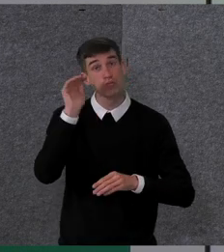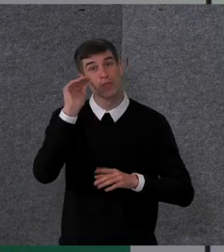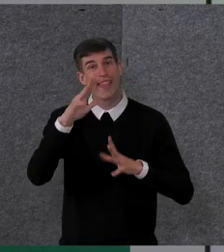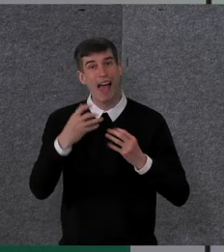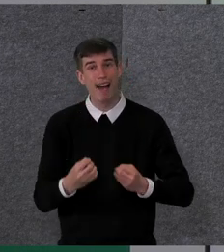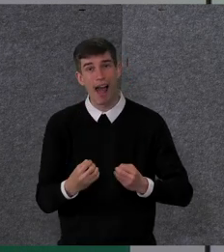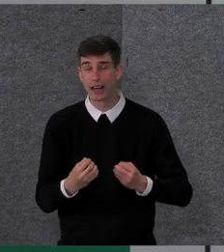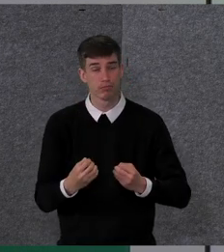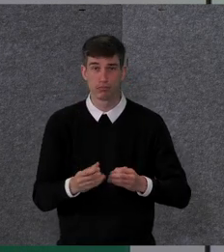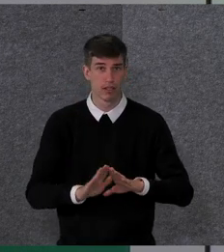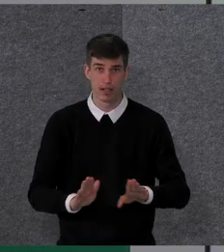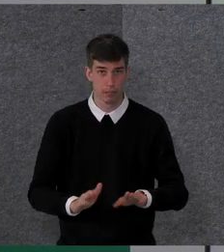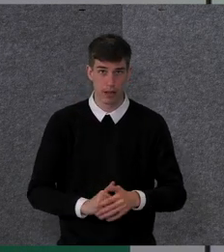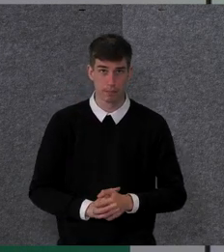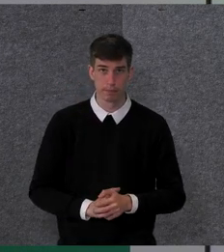Zukunft geben.